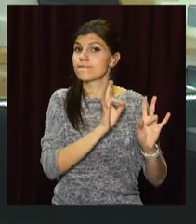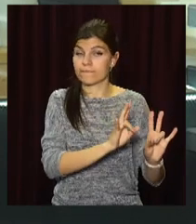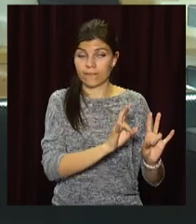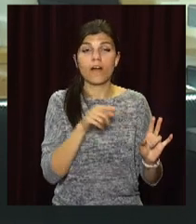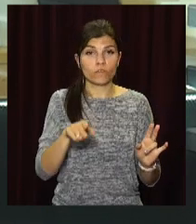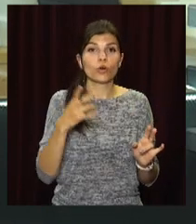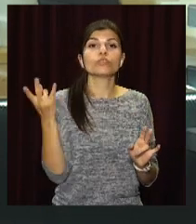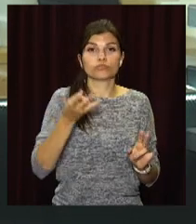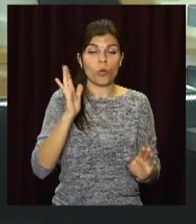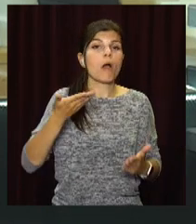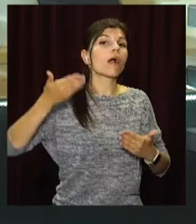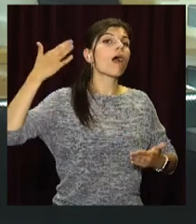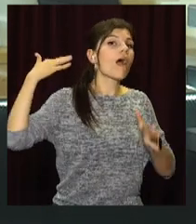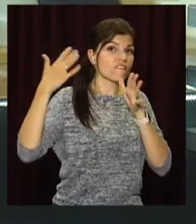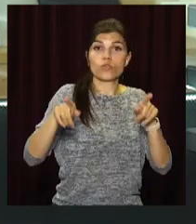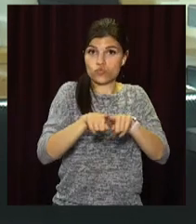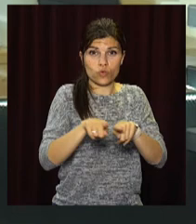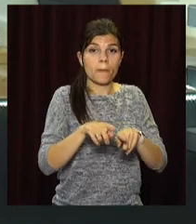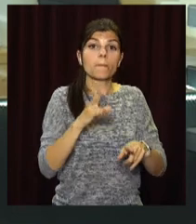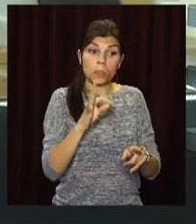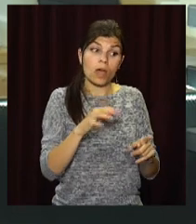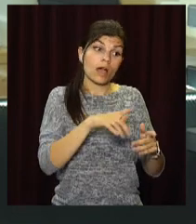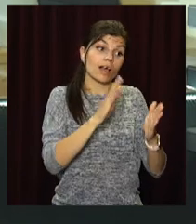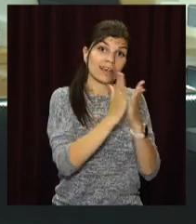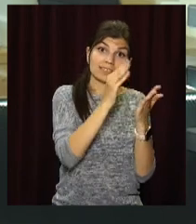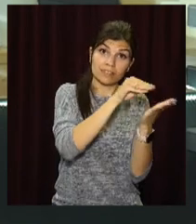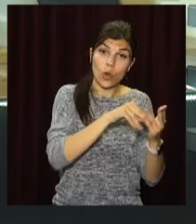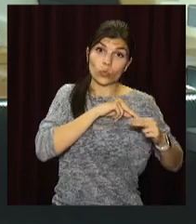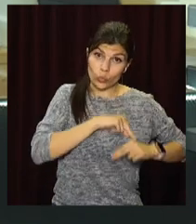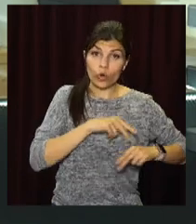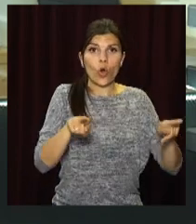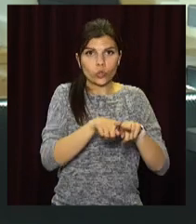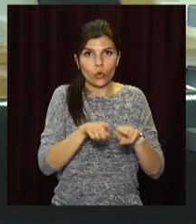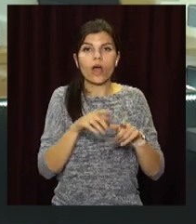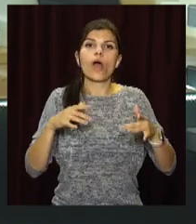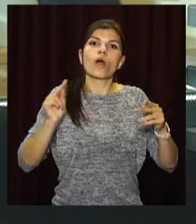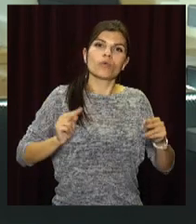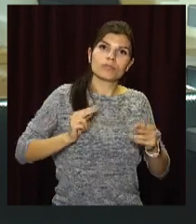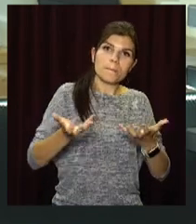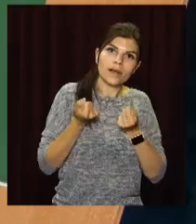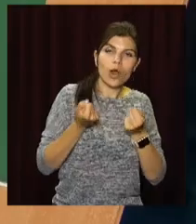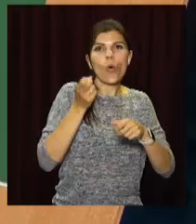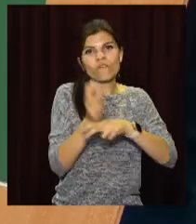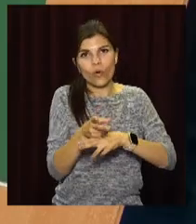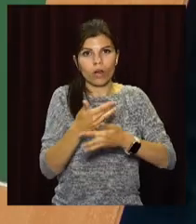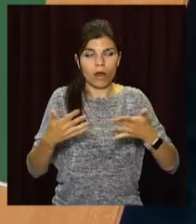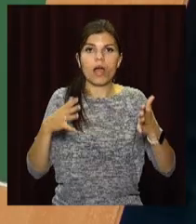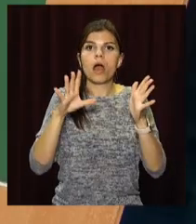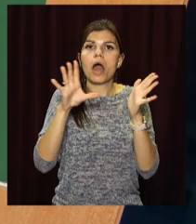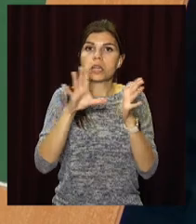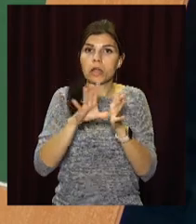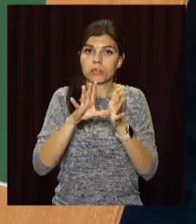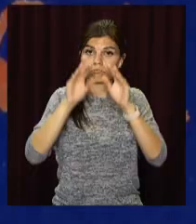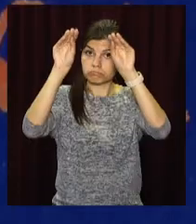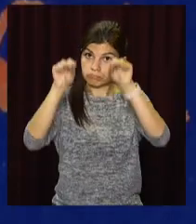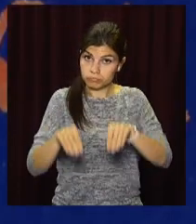Вони існуватимуть, як і раніше. Однак паралельно всі дані про працевлаштування та звільнення фахівців вноситимуть до електронного